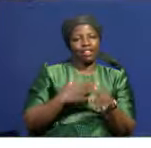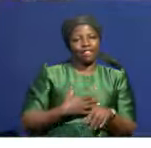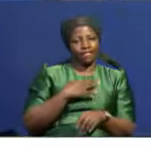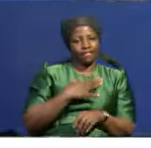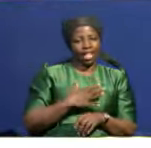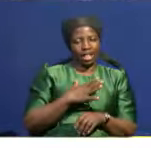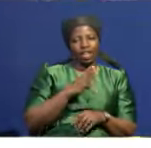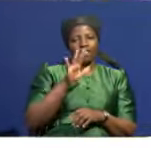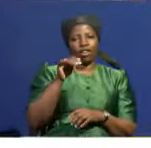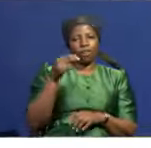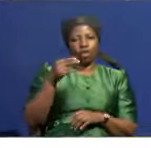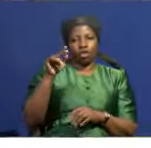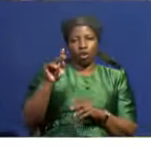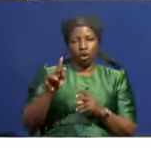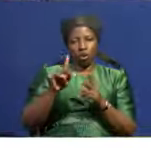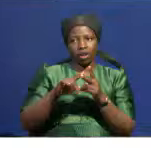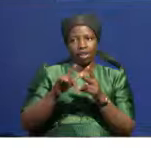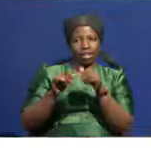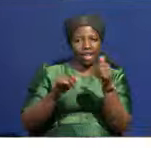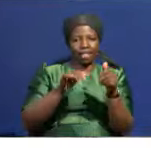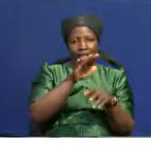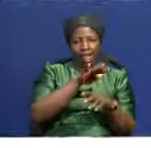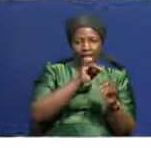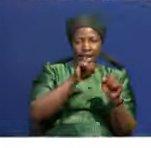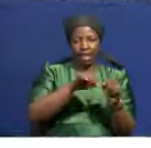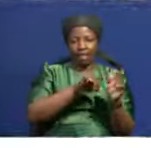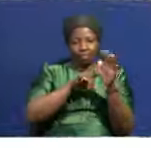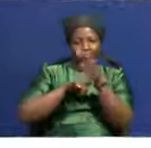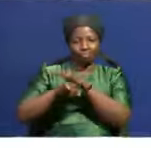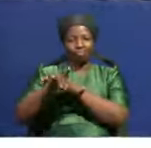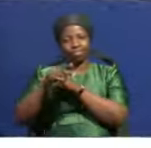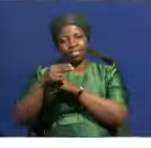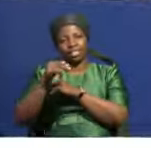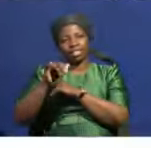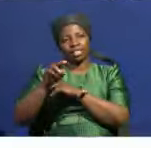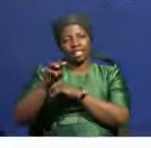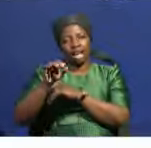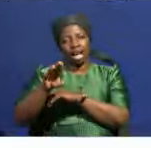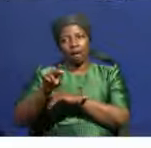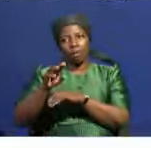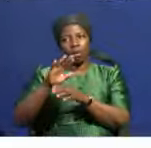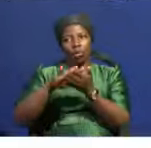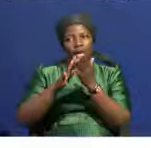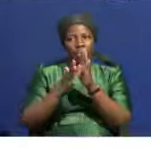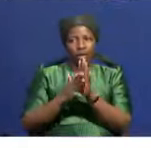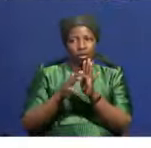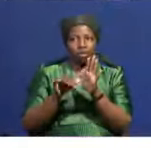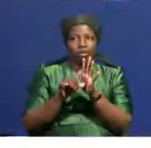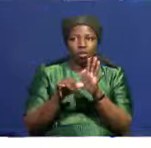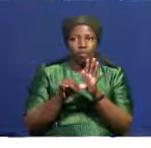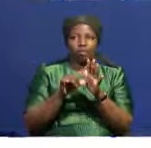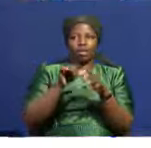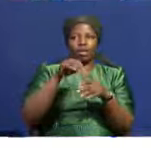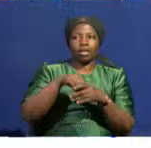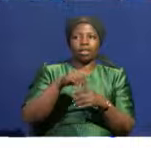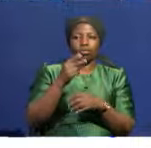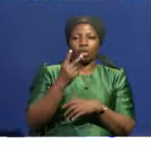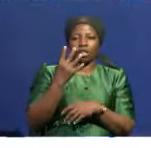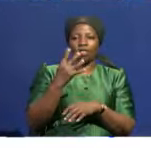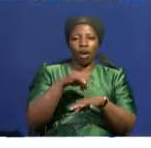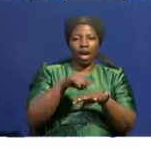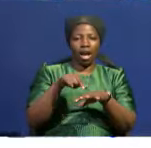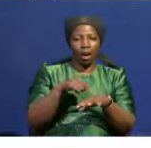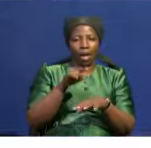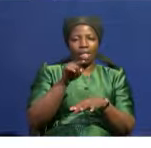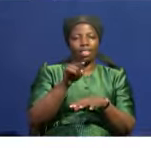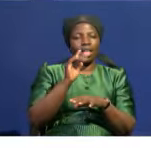Macao wanaweza kuingia Hainan bila visa ndani ya saa 144. Hatua hii inatarajiwa